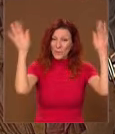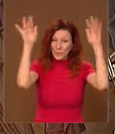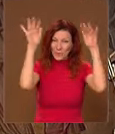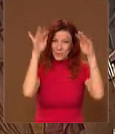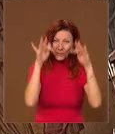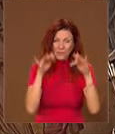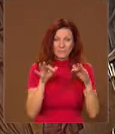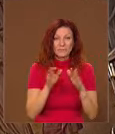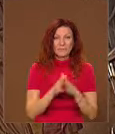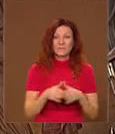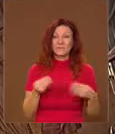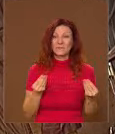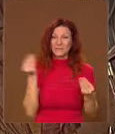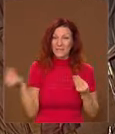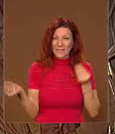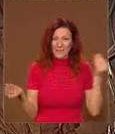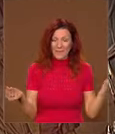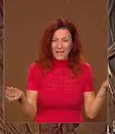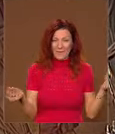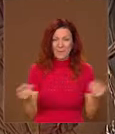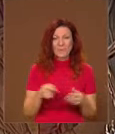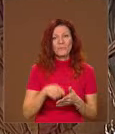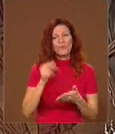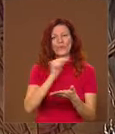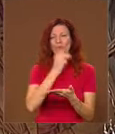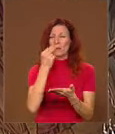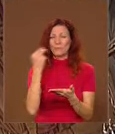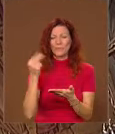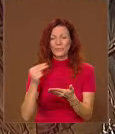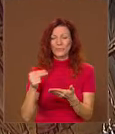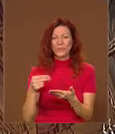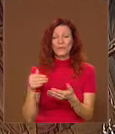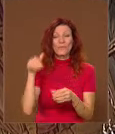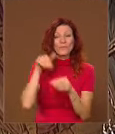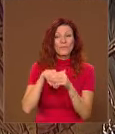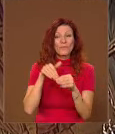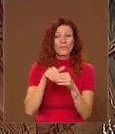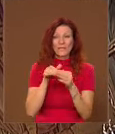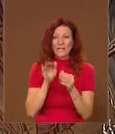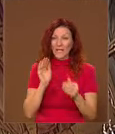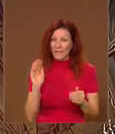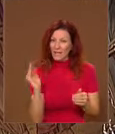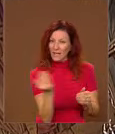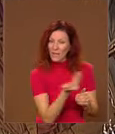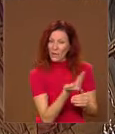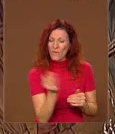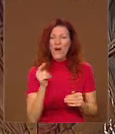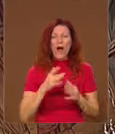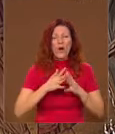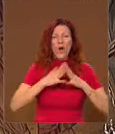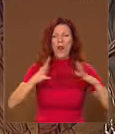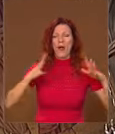Това е изображение, според каноните на църквата, присъства в големите